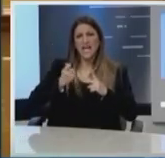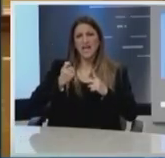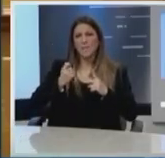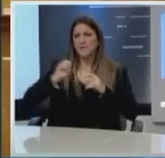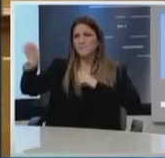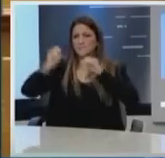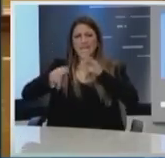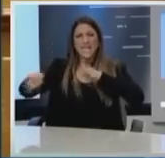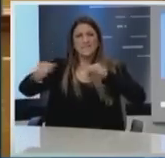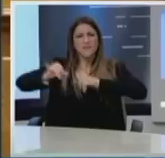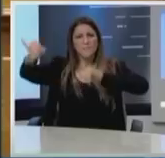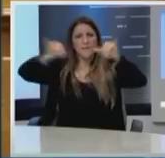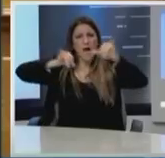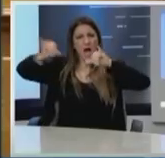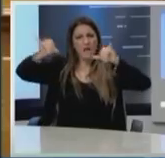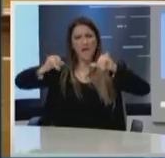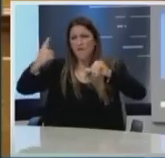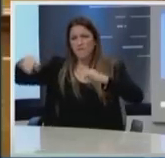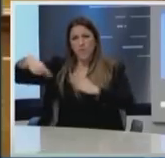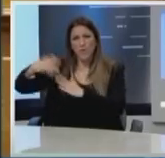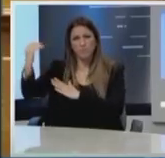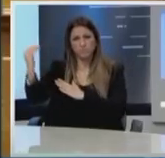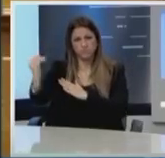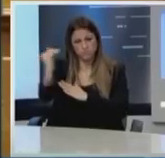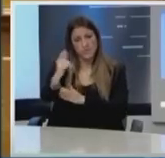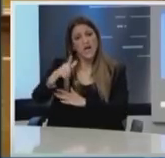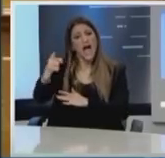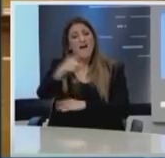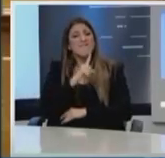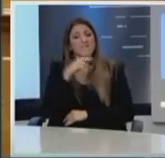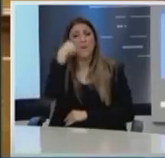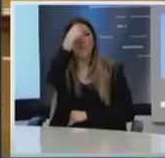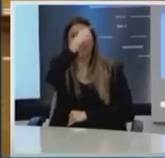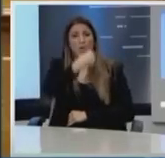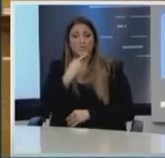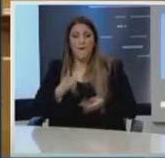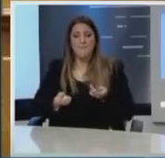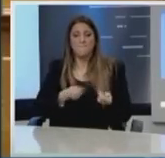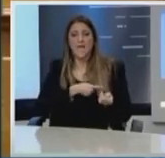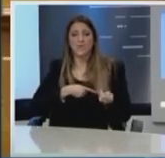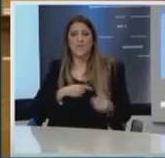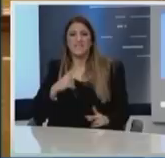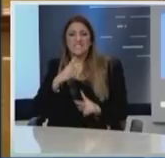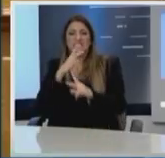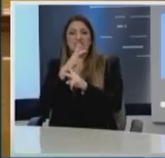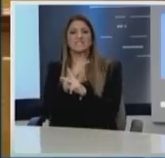άλλες δικογραφίες στο CDS, τα ίδια πρόσωπα είναι οι διαμεσολαβητές σύμβουλοι